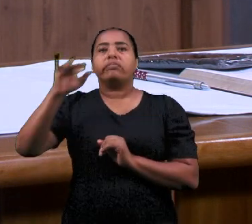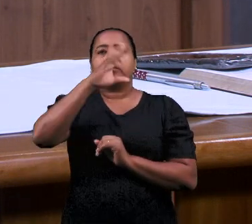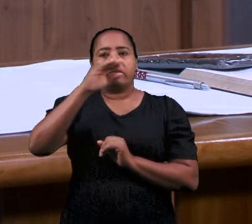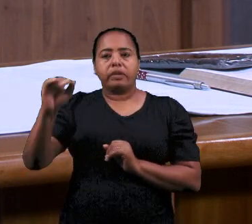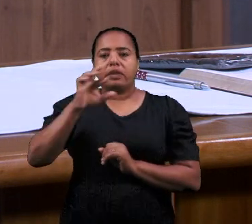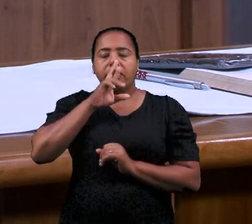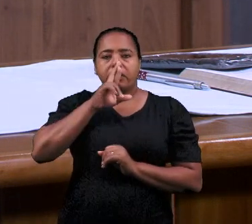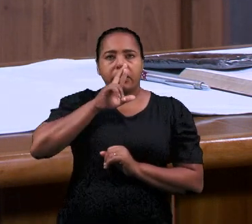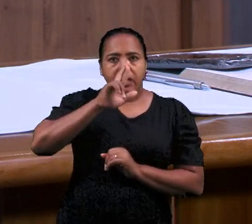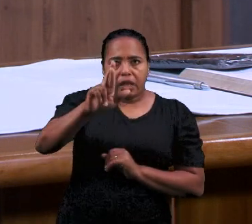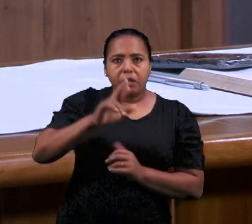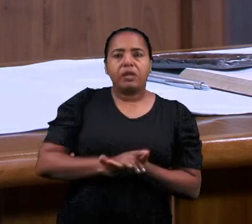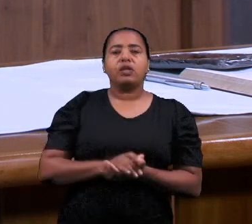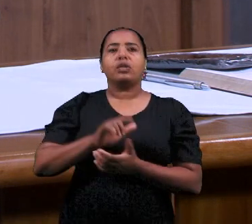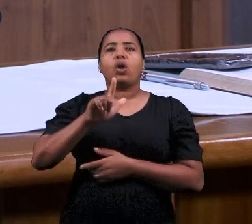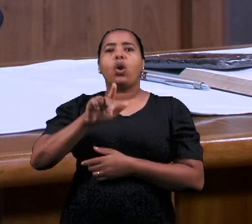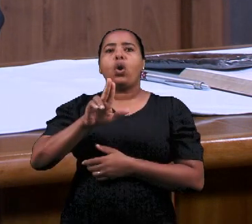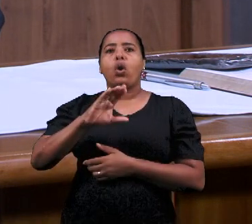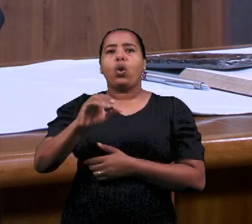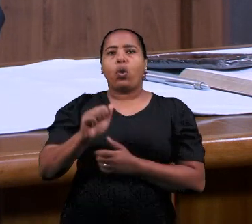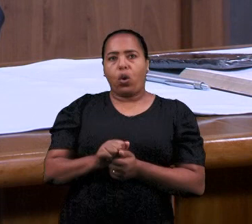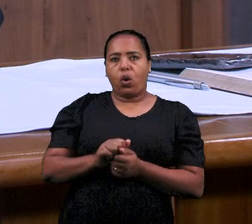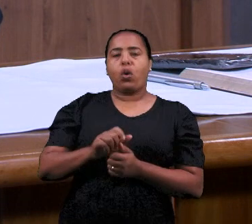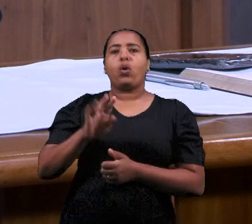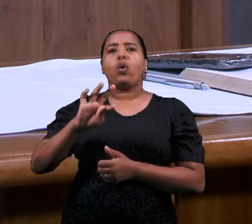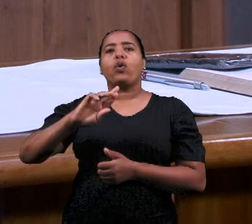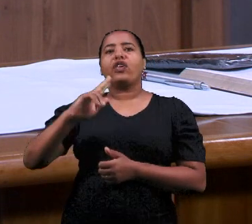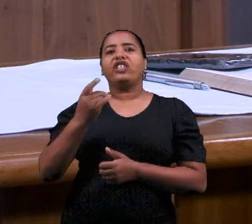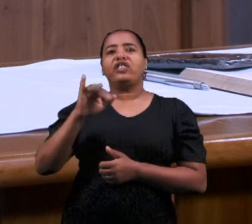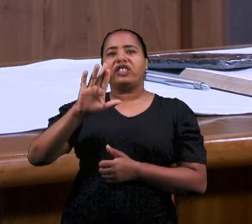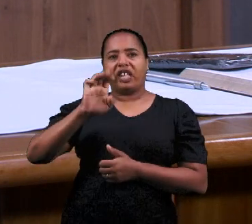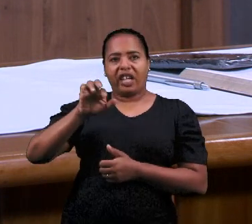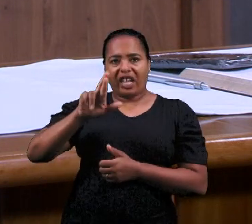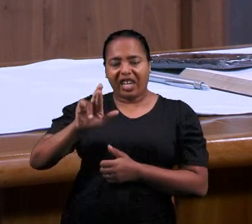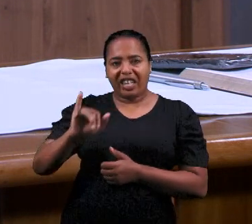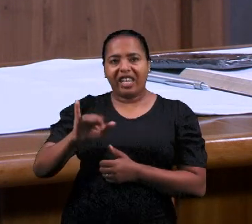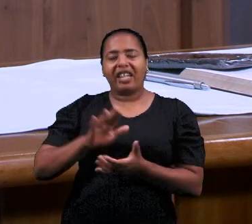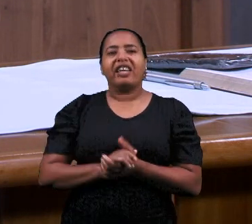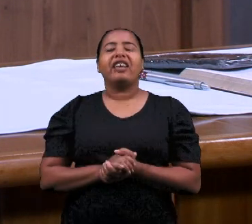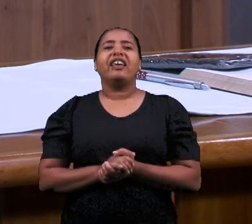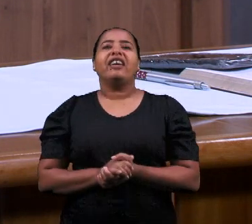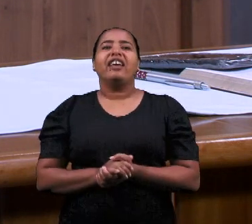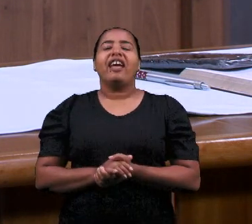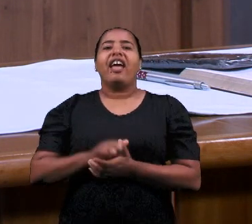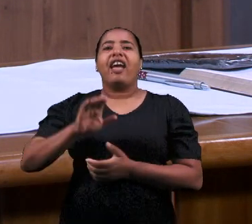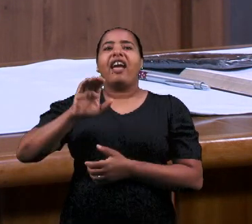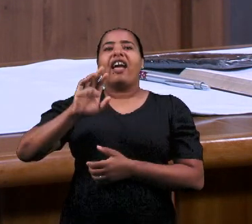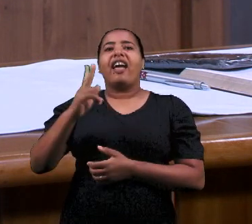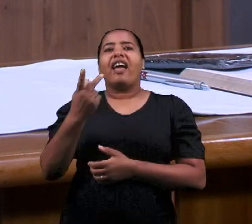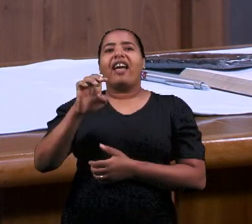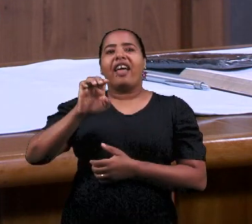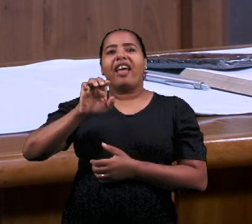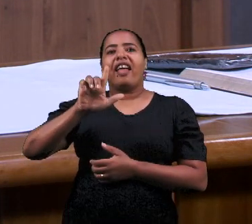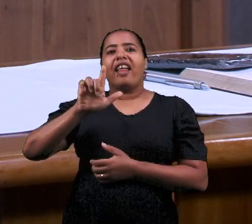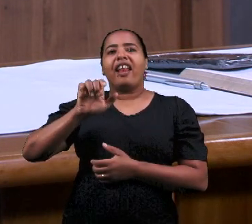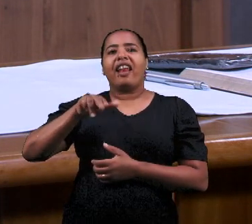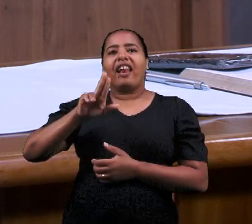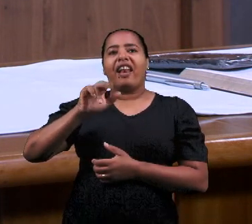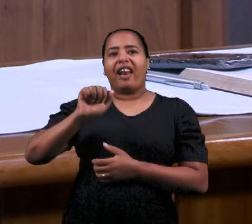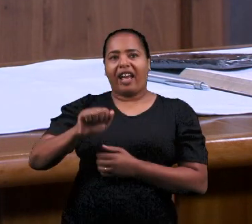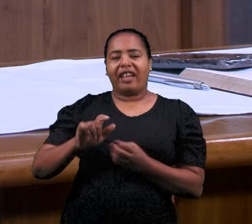frères de Paris, Lucas, Thierry, Miguel, Mariana et Samuel, et aussi Hélène, et notre